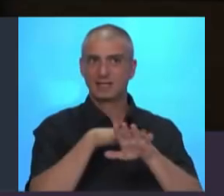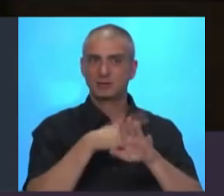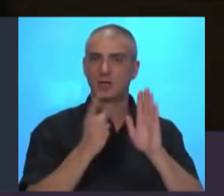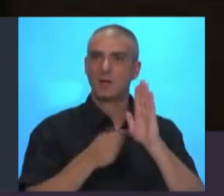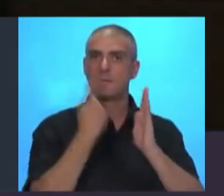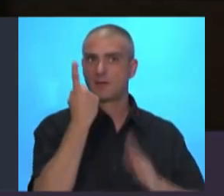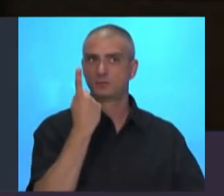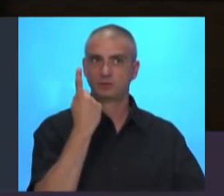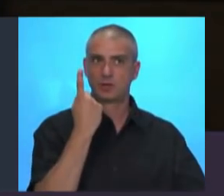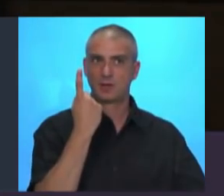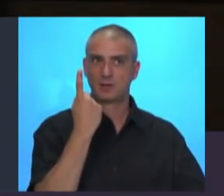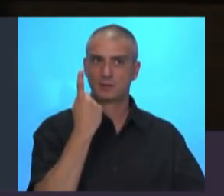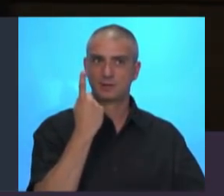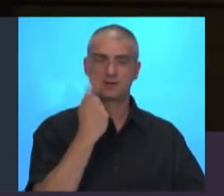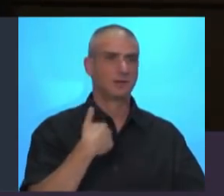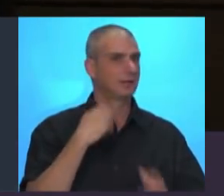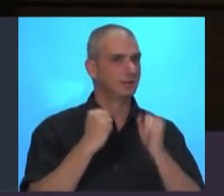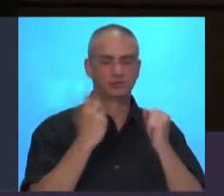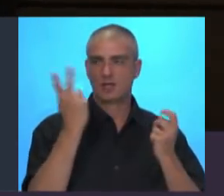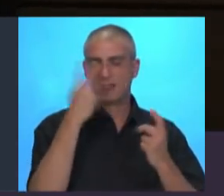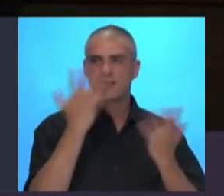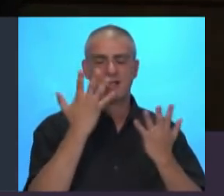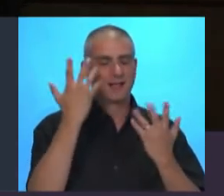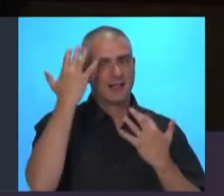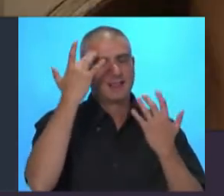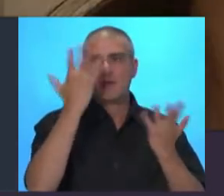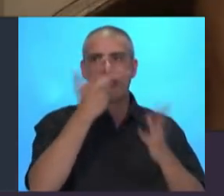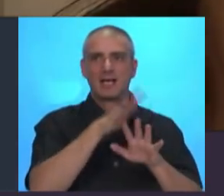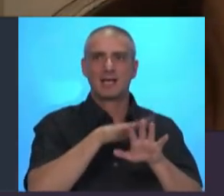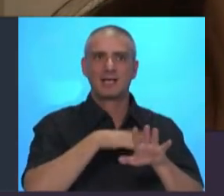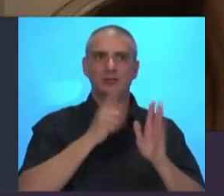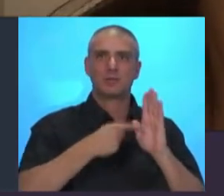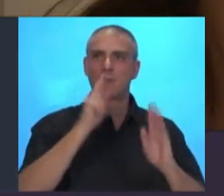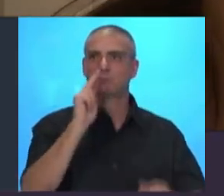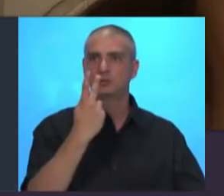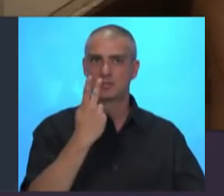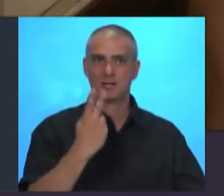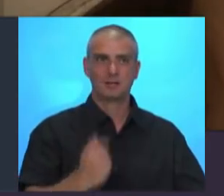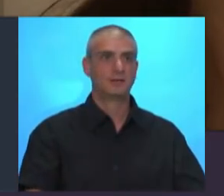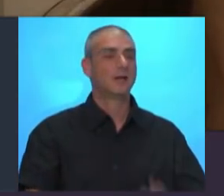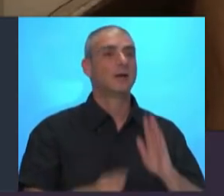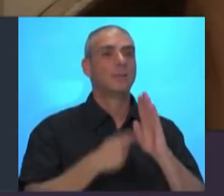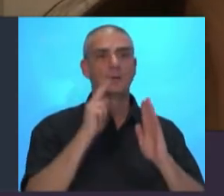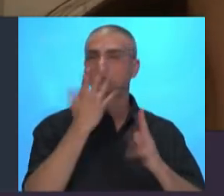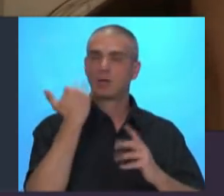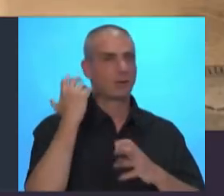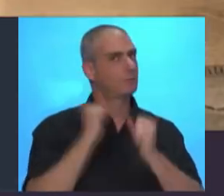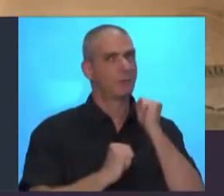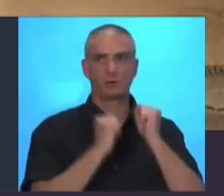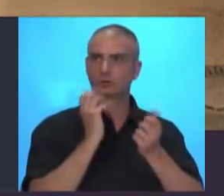הראשונה. אני מאוד מתקשה לדמיין איך הרגשת בפעם השנייה. פעם השנייה היה מאוד